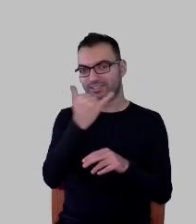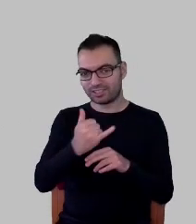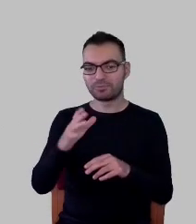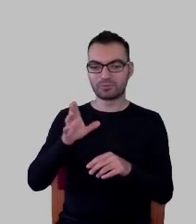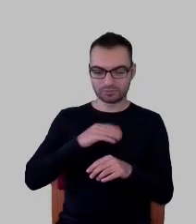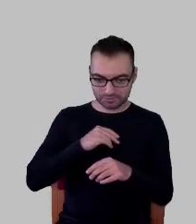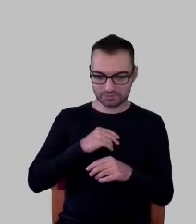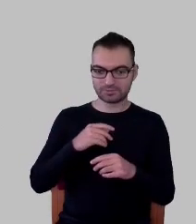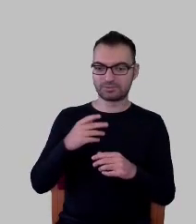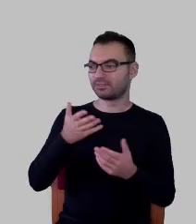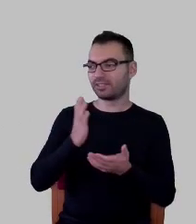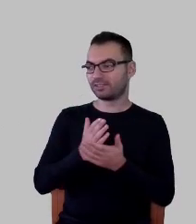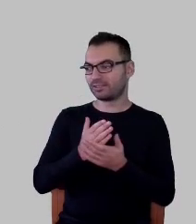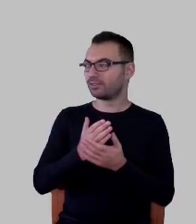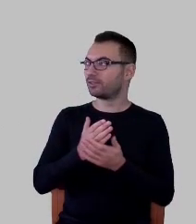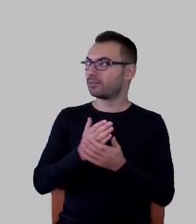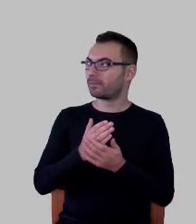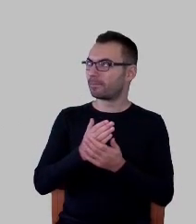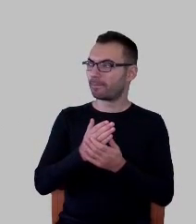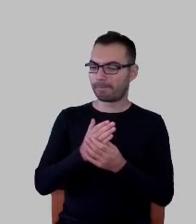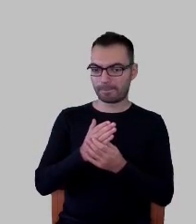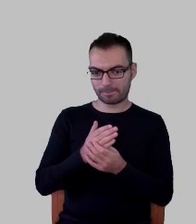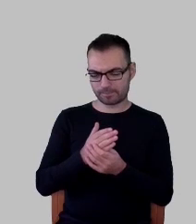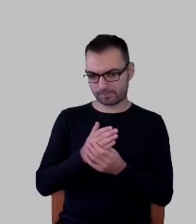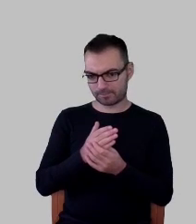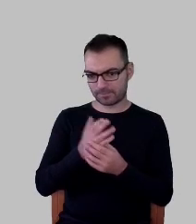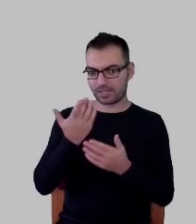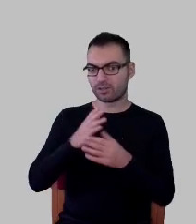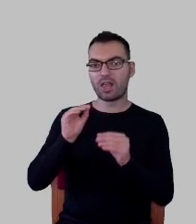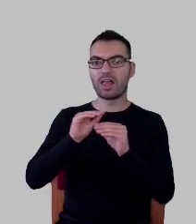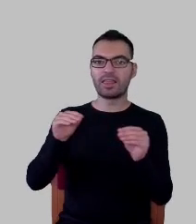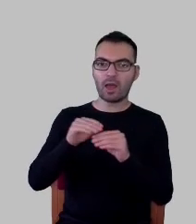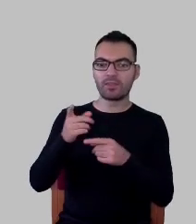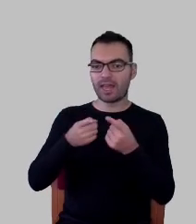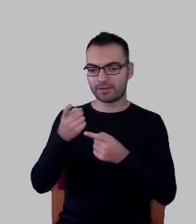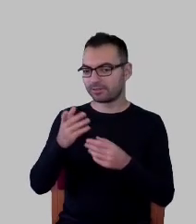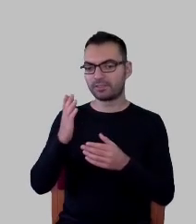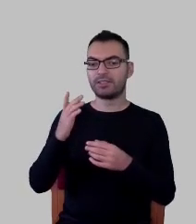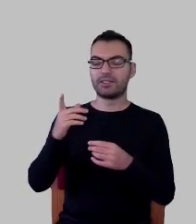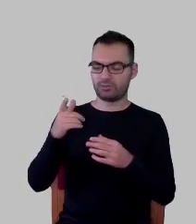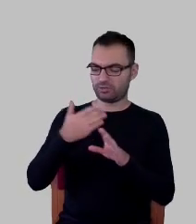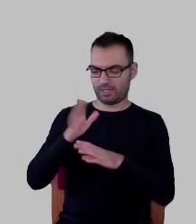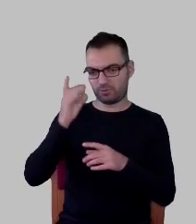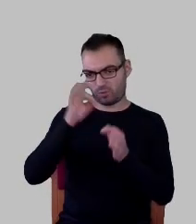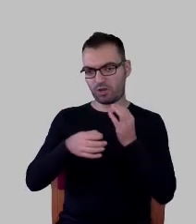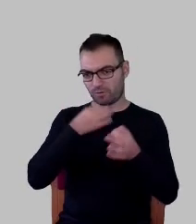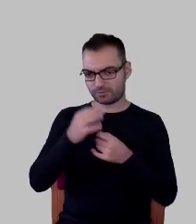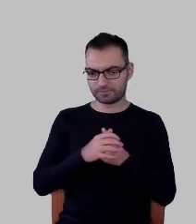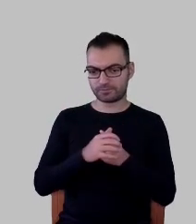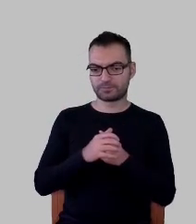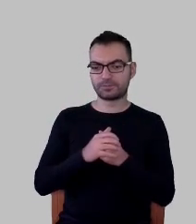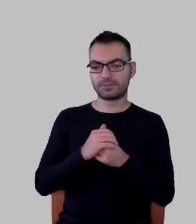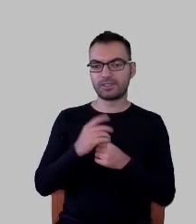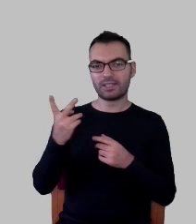poza innego rodzaju kontaktami, ale myślę, że o tym będzie mowa dalej,